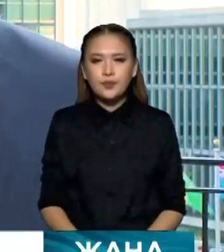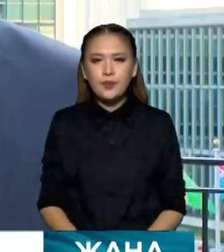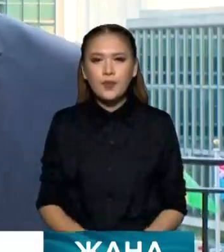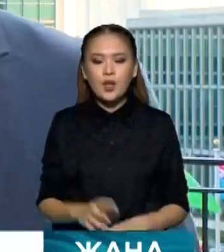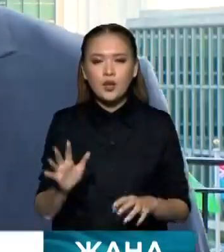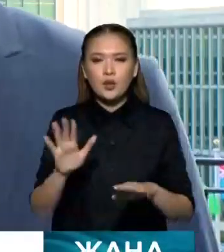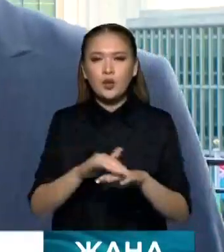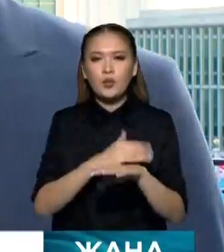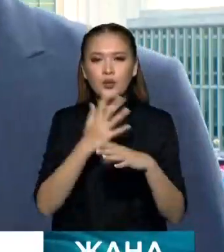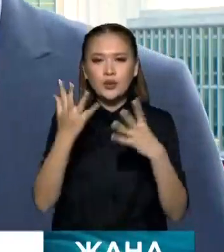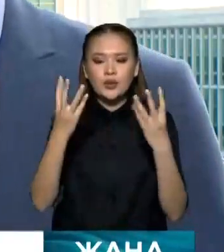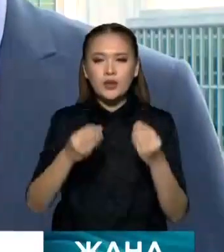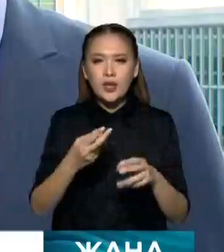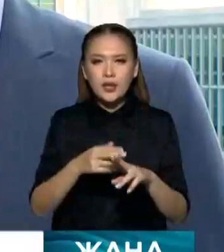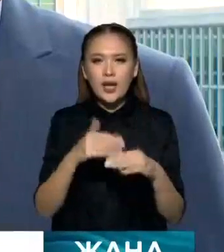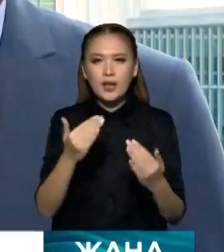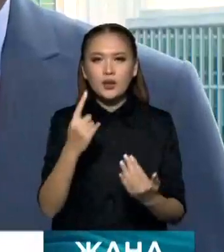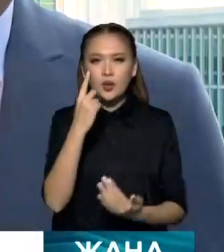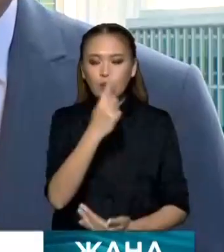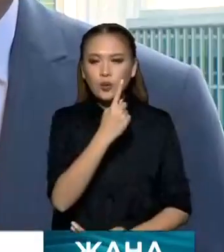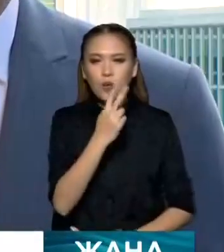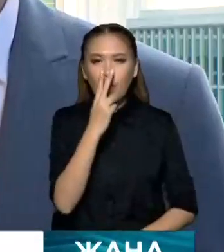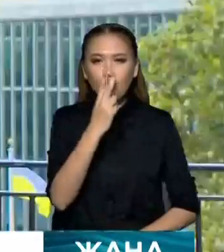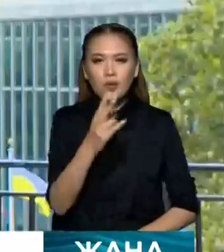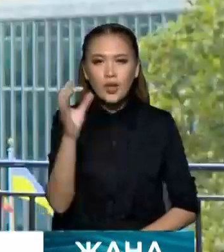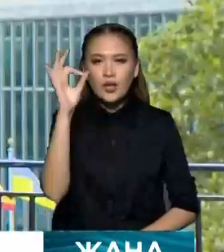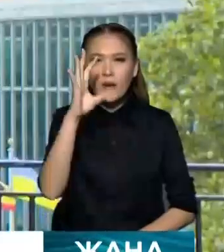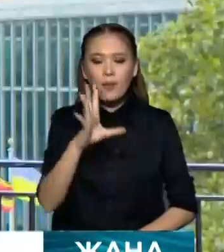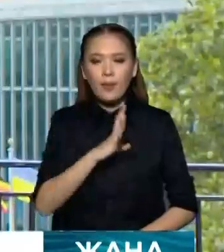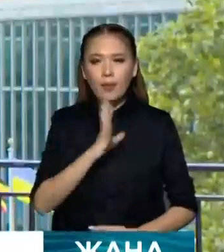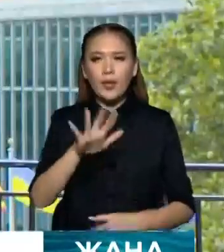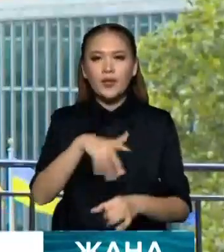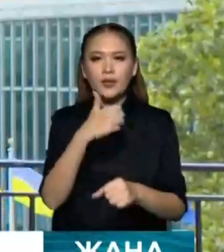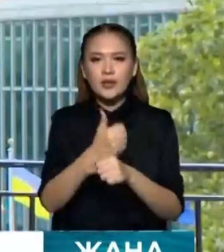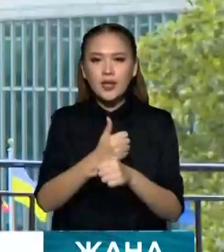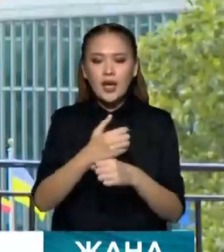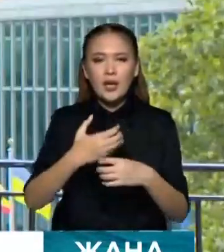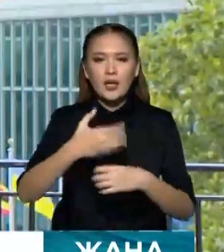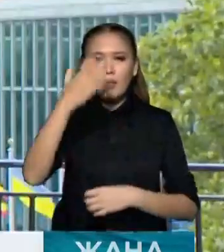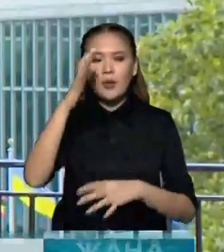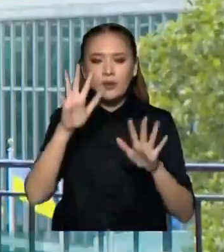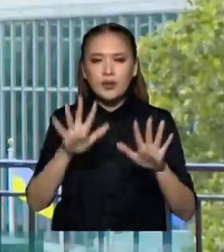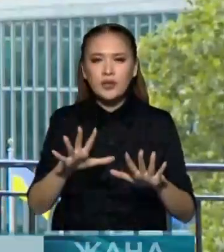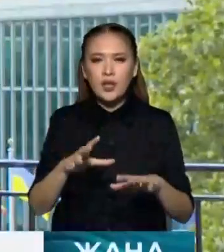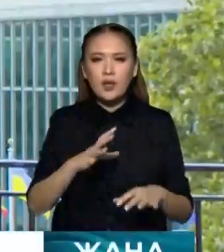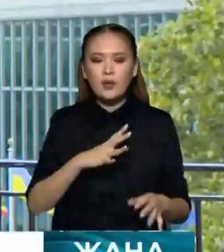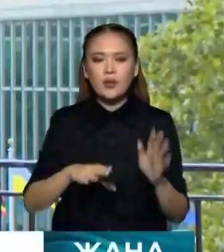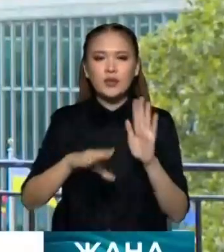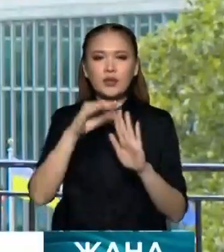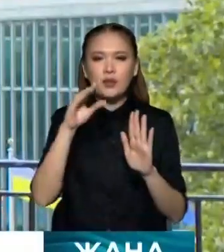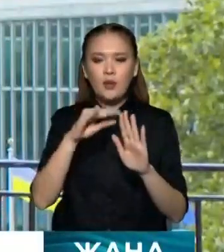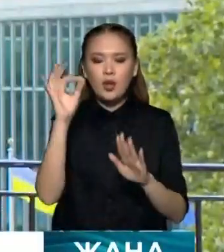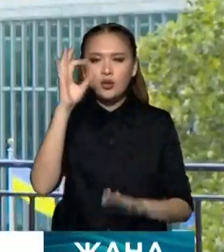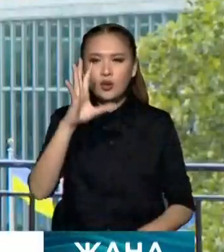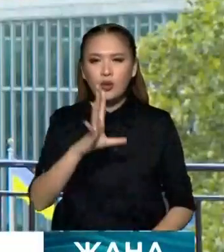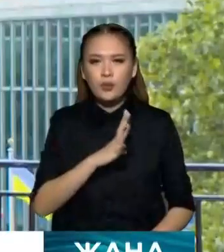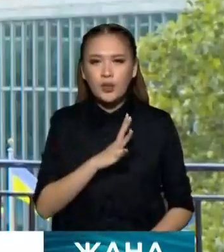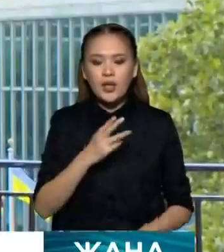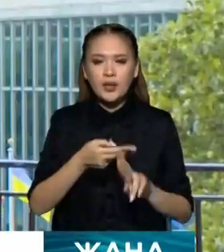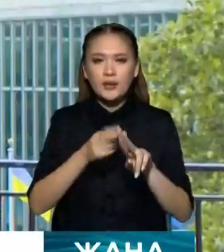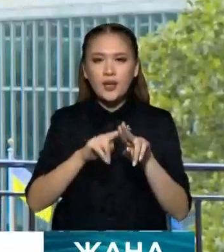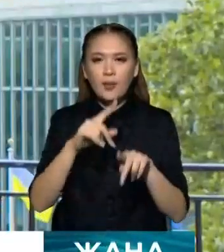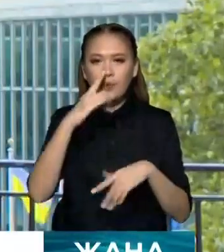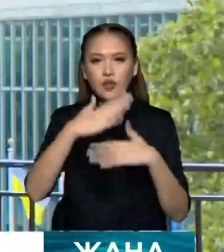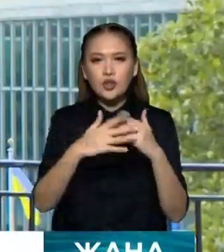Қайырлы күн Бақыт, дәл қазір өздеріңіз көріп отырған Біріккен Ұлттар Ұйымы бас ассамблеясының ғимаратына жалпы дебаттар өтіп жатыр. Келелі кеңес ашқан бас ассамблеяның